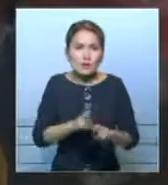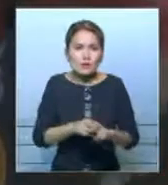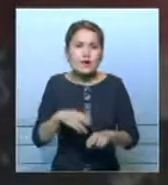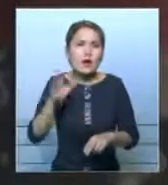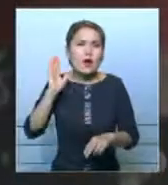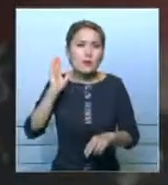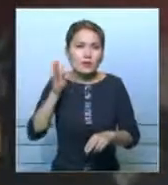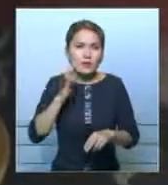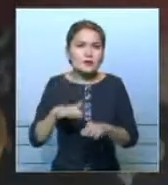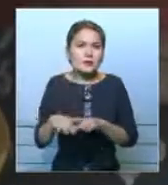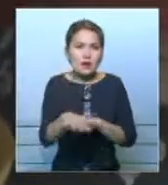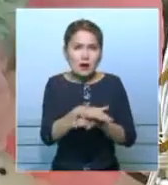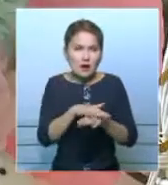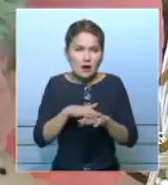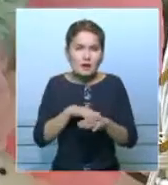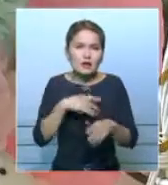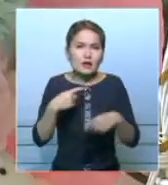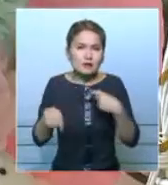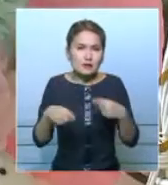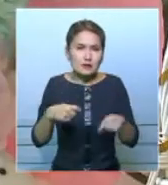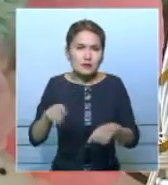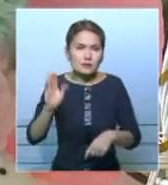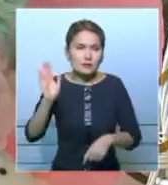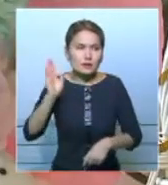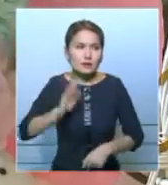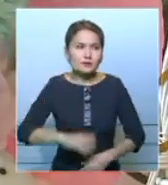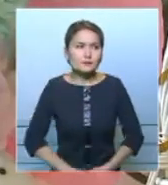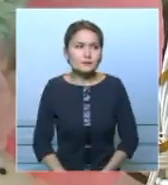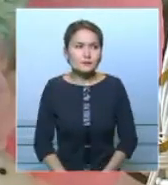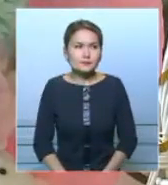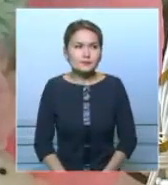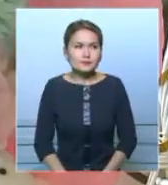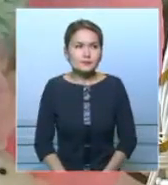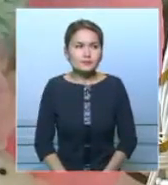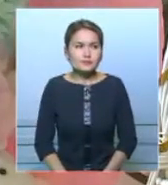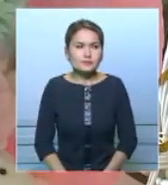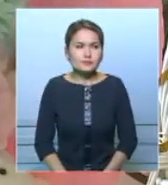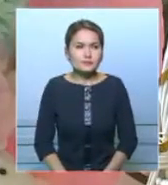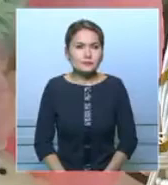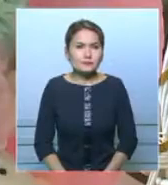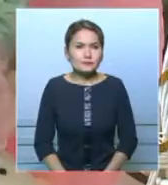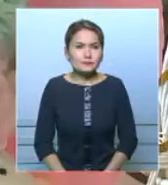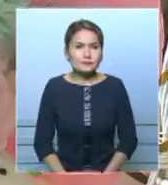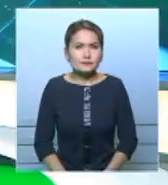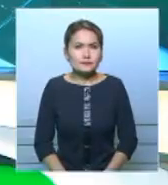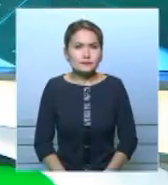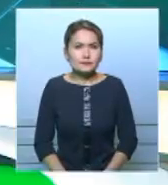көпшілікке қол жетімді болмақ. Гаухар Мұхатаева, Саламат Бекбаев, Ақтау, 24 кезет.